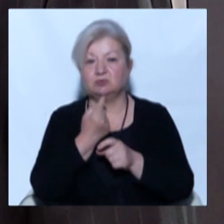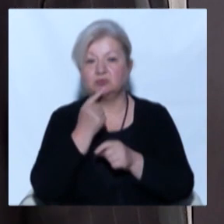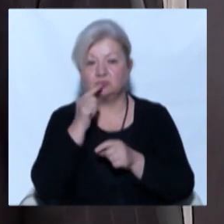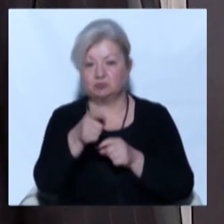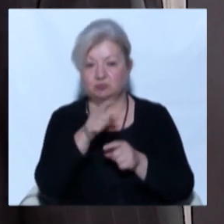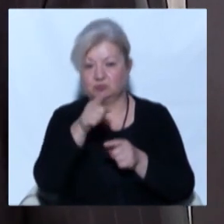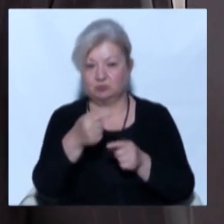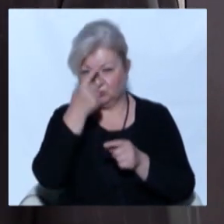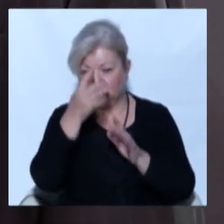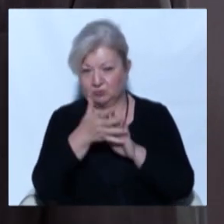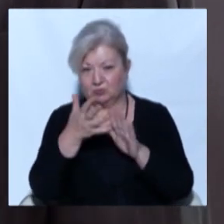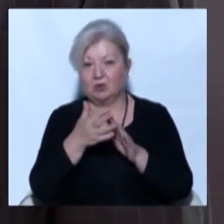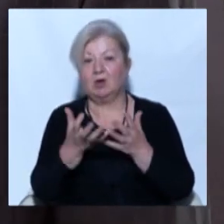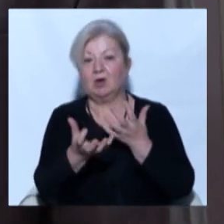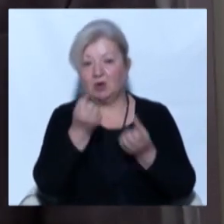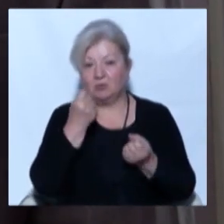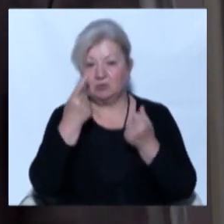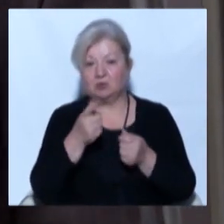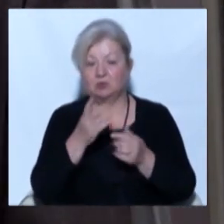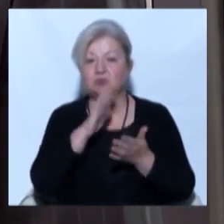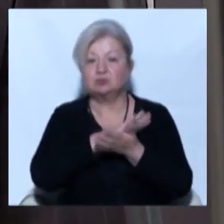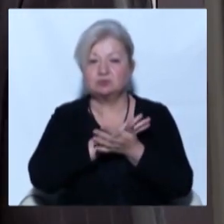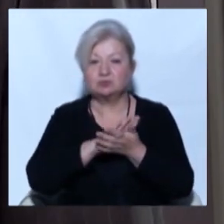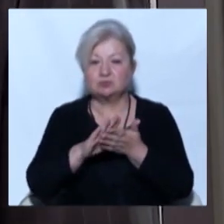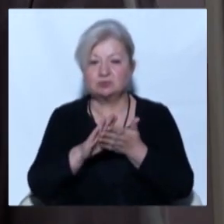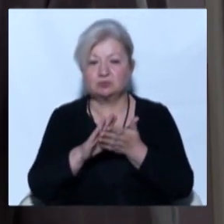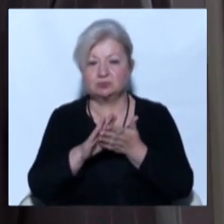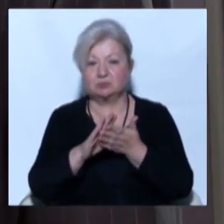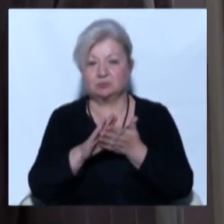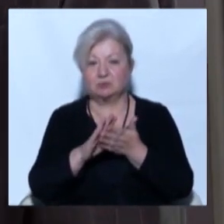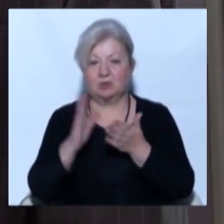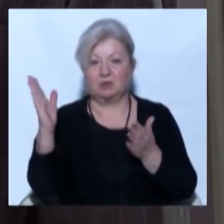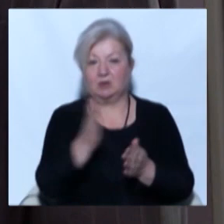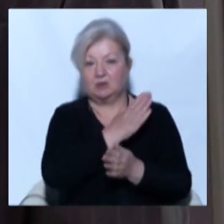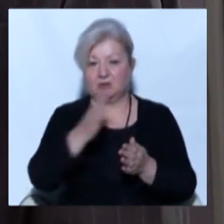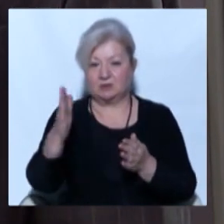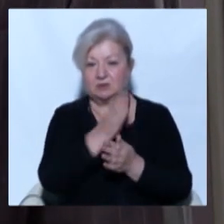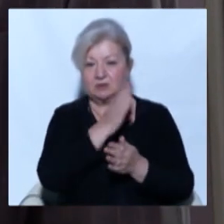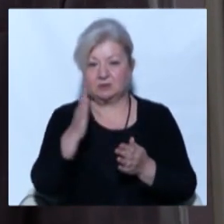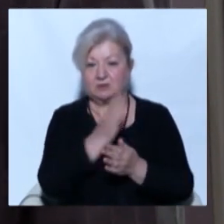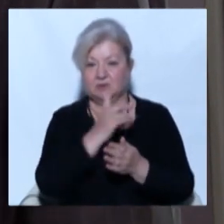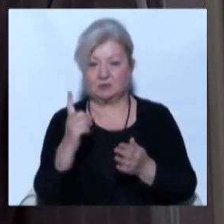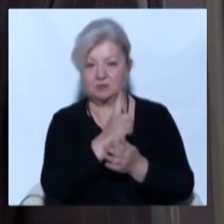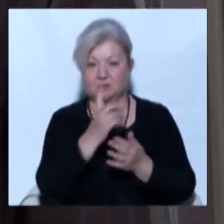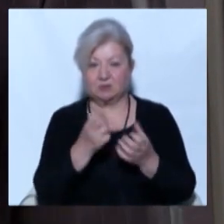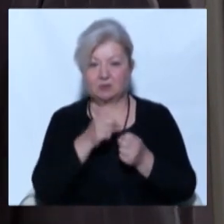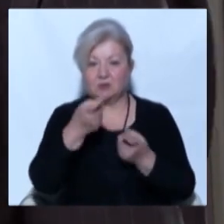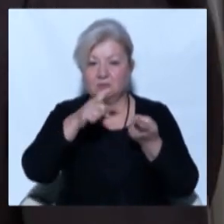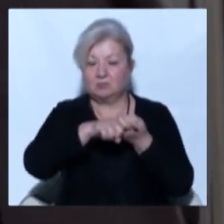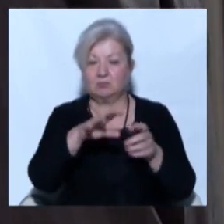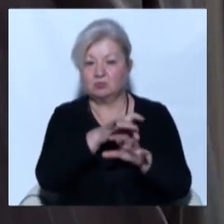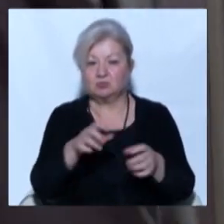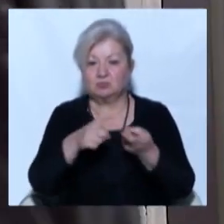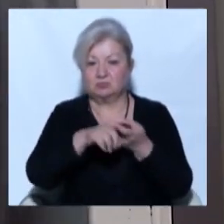გავამარტივოთ ამოცანა და ავიღოთ სუფთა ჰარმონიული რხევა, რომელიც არა მუსიკალურია და მას არ ახლავს არავითარი